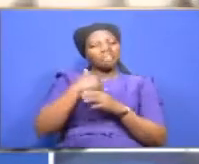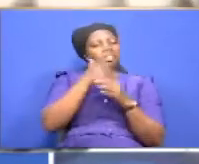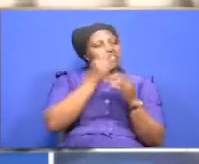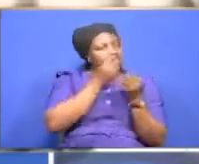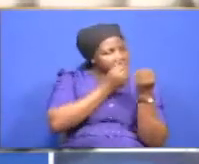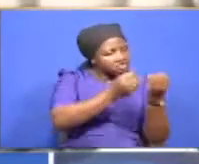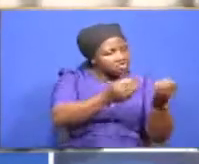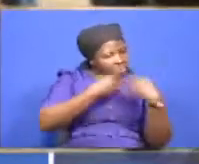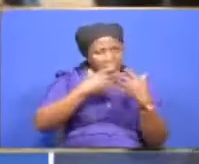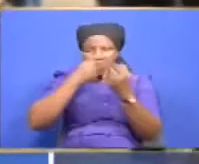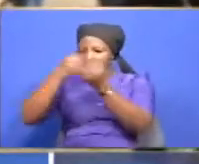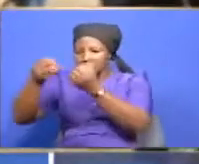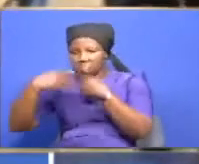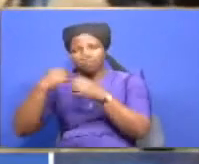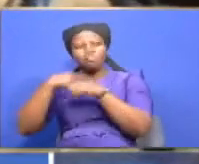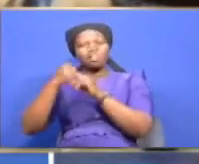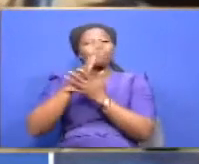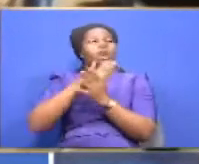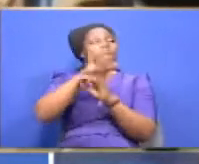that all people are safe.